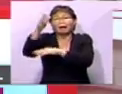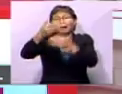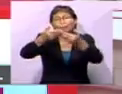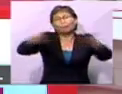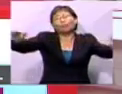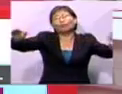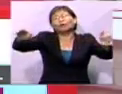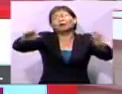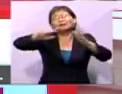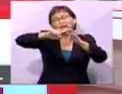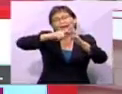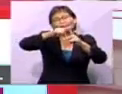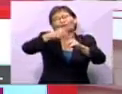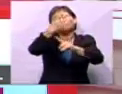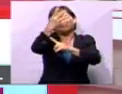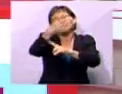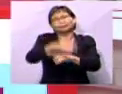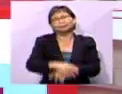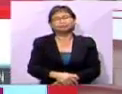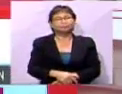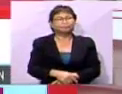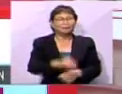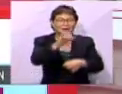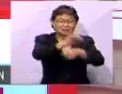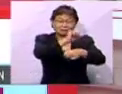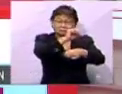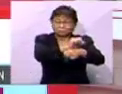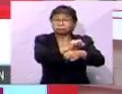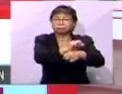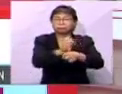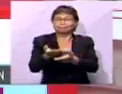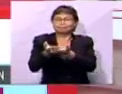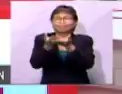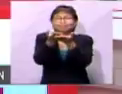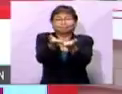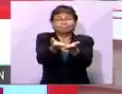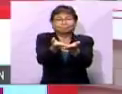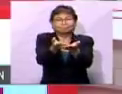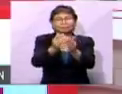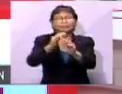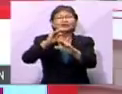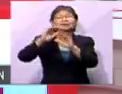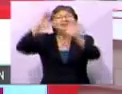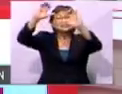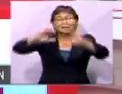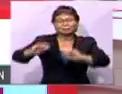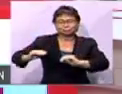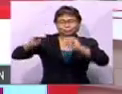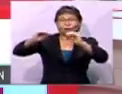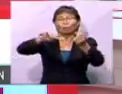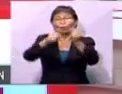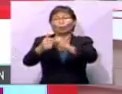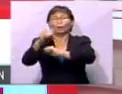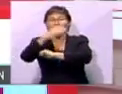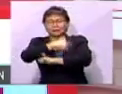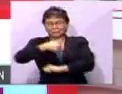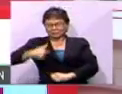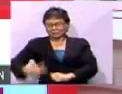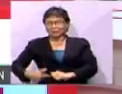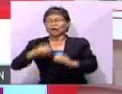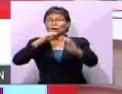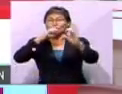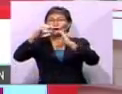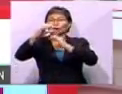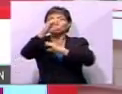dibuka bermula April ini. Pakej kerja tersebut akan ditawarkan secara berperingkat oleh China Communications Construction